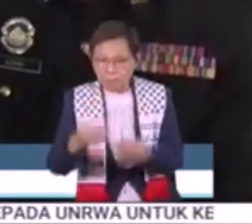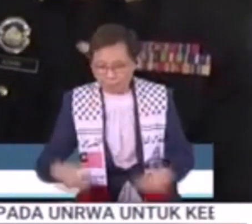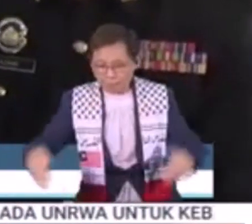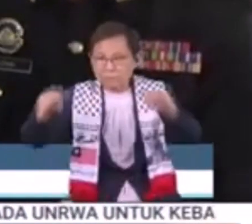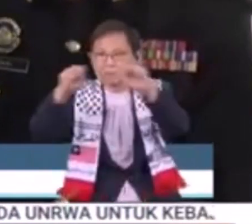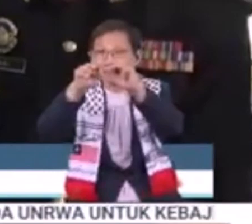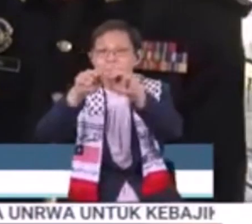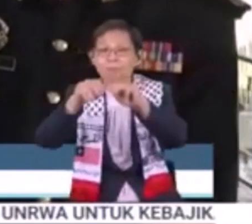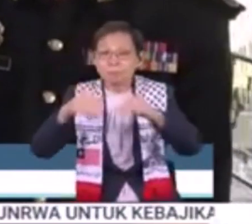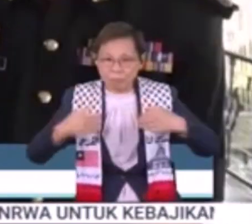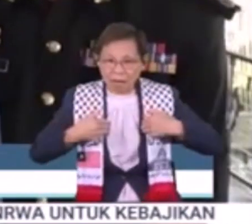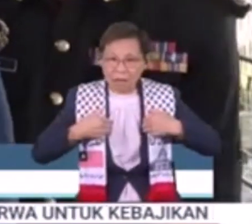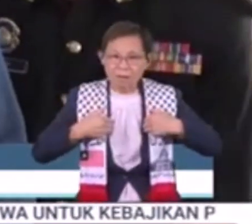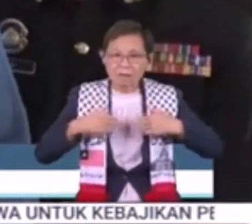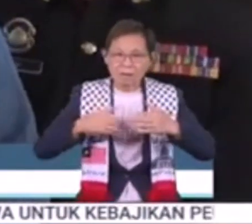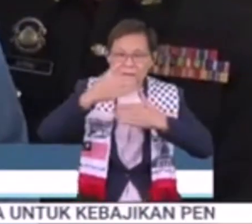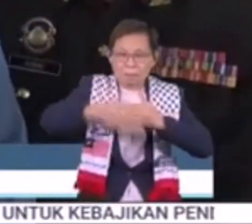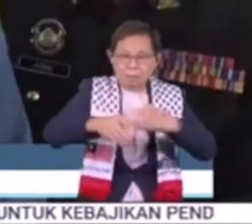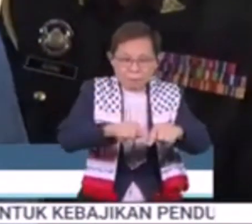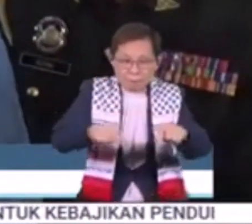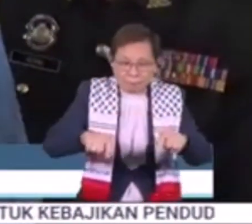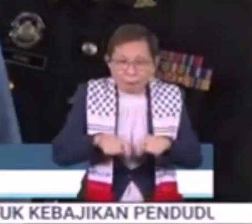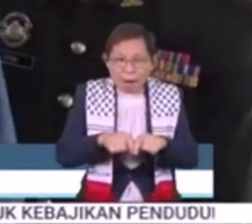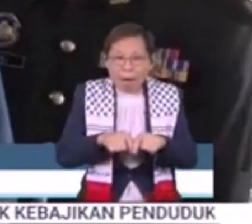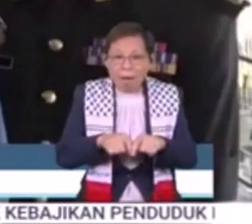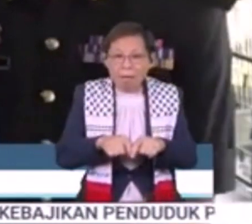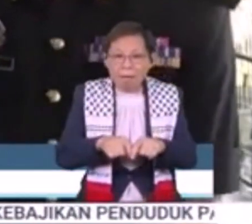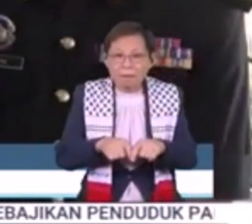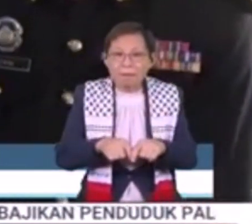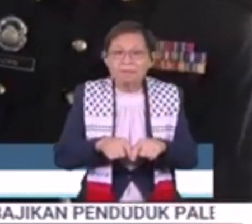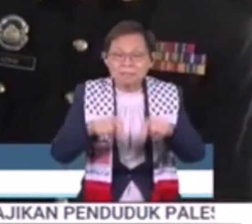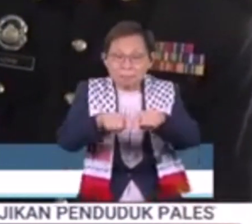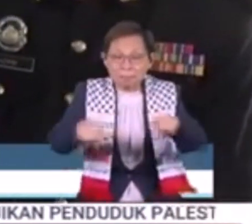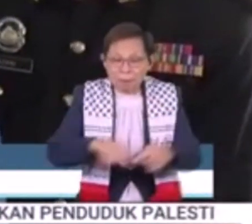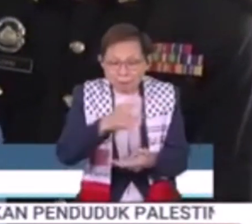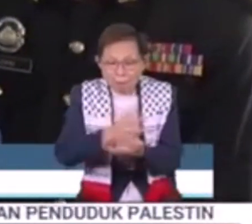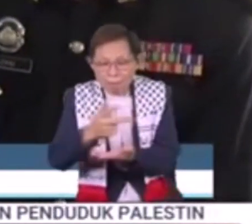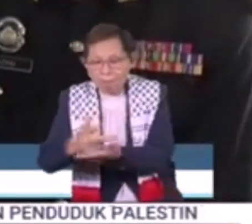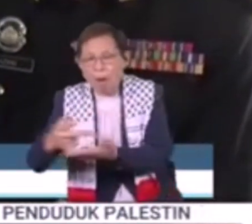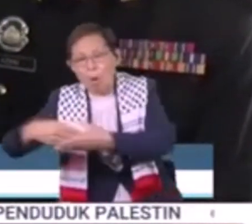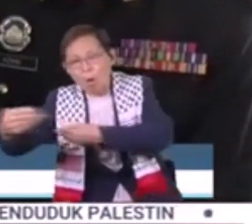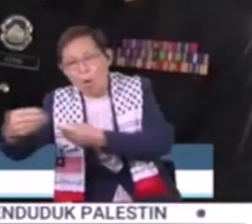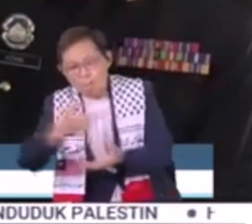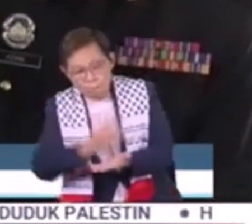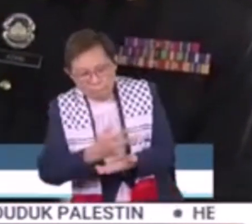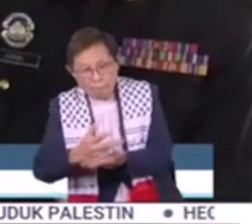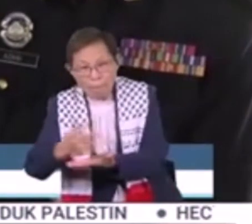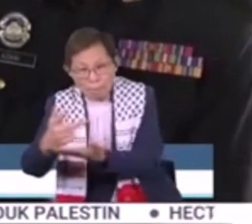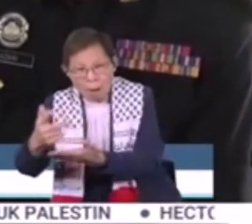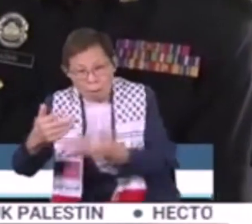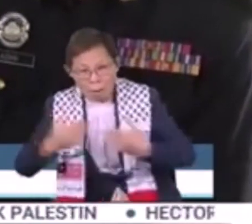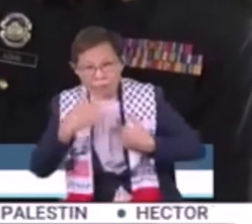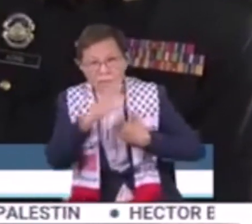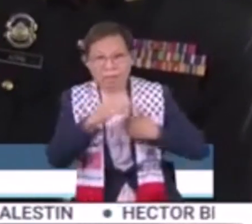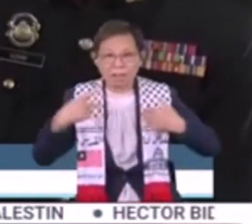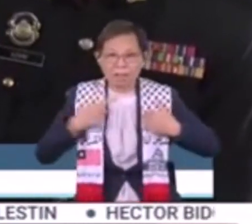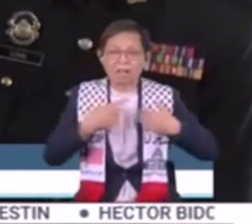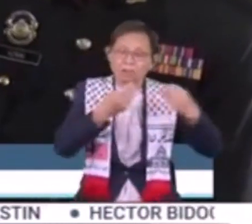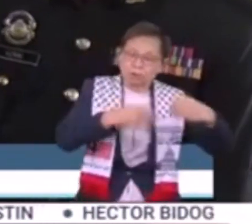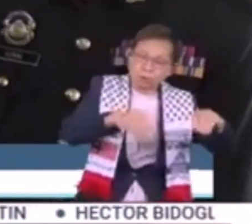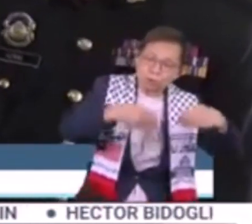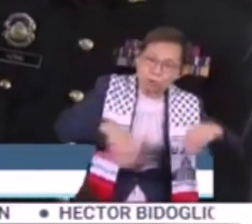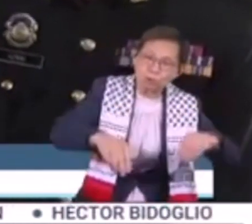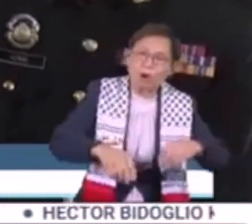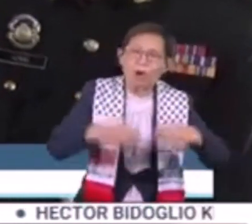lah yang ada pekarangan tapak apa ni tempat letak kereta dan sebagainya, luas dan sebagainya, kita adakan jualan ramah